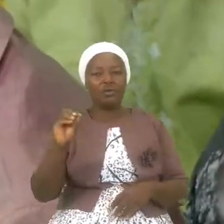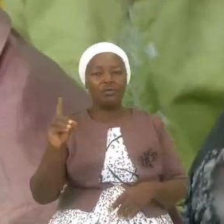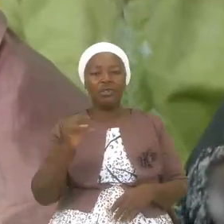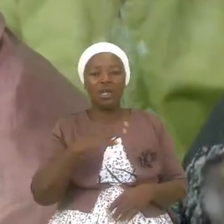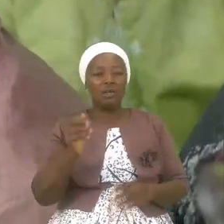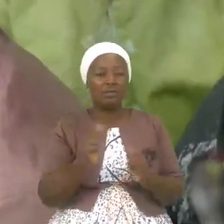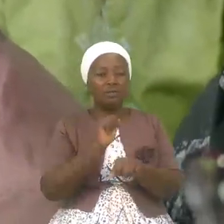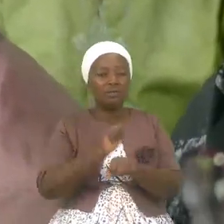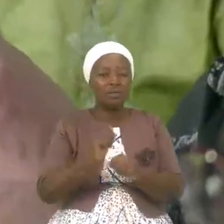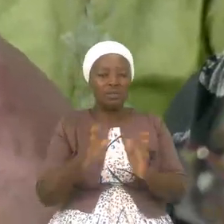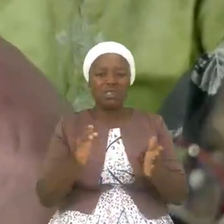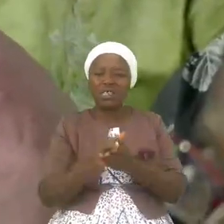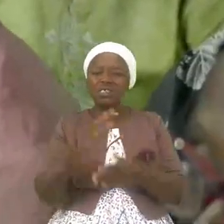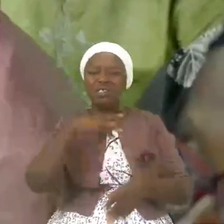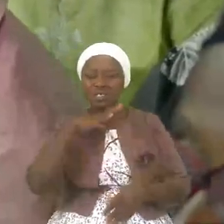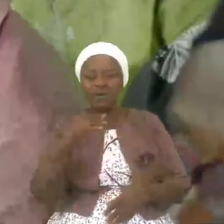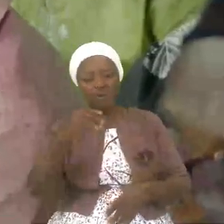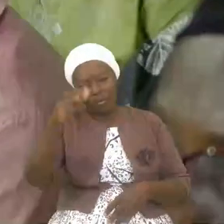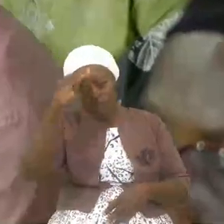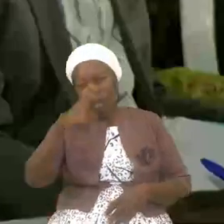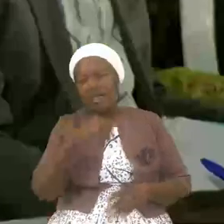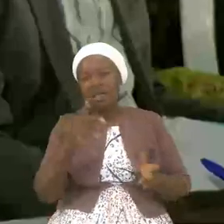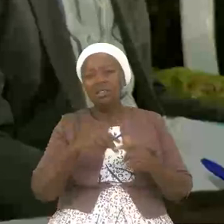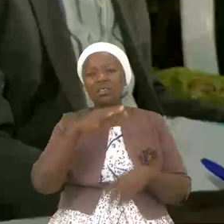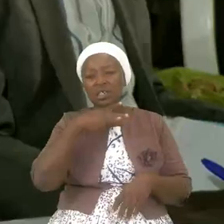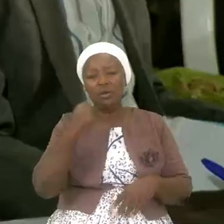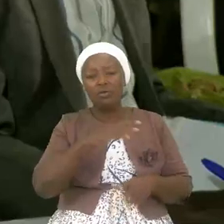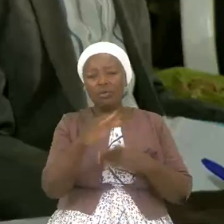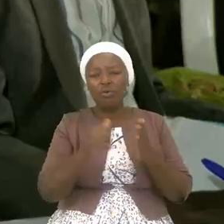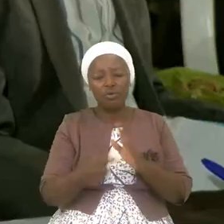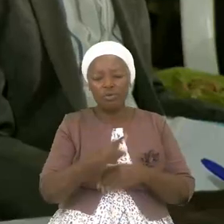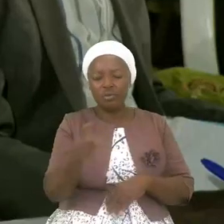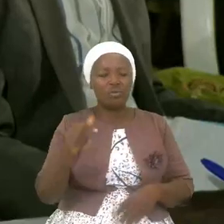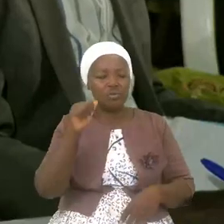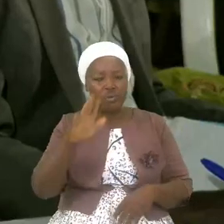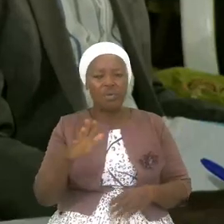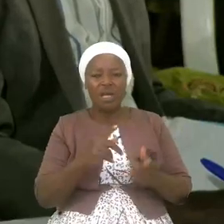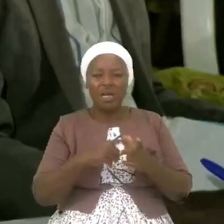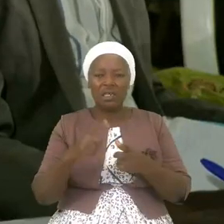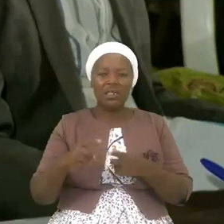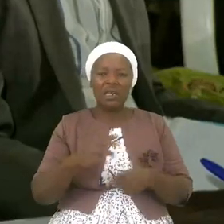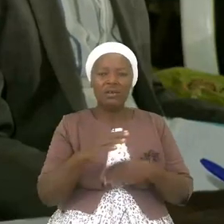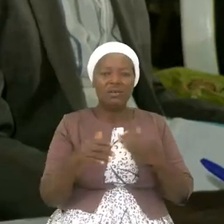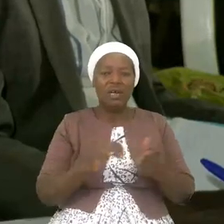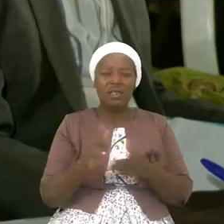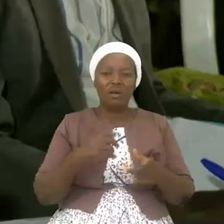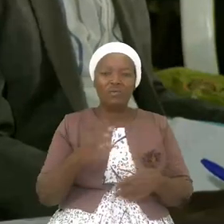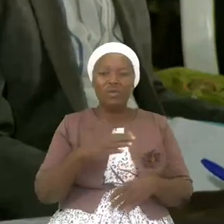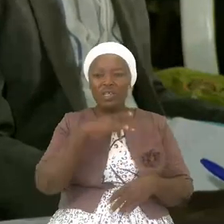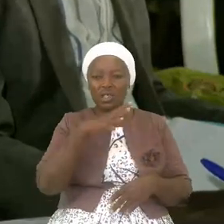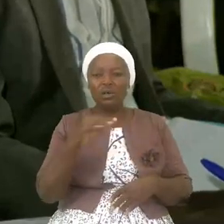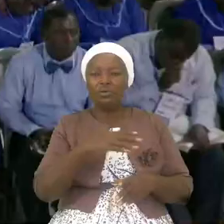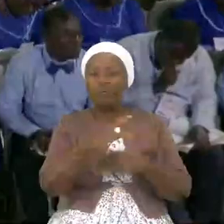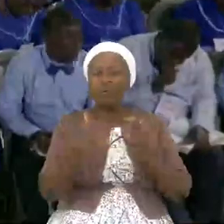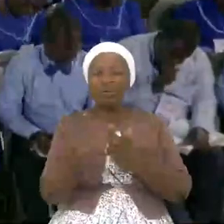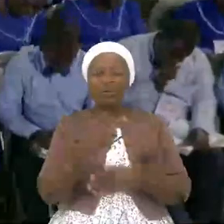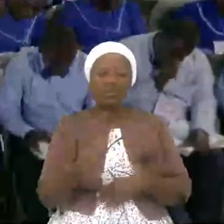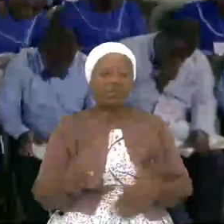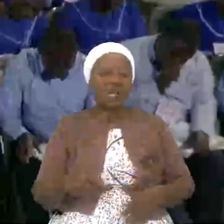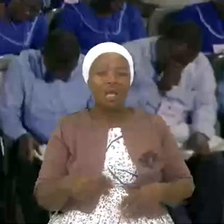homme. La profanation de ses femmes, concubines, et la profanation de ses